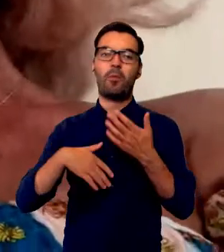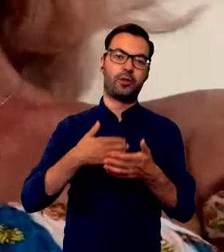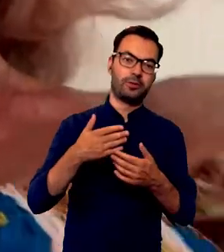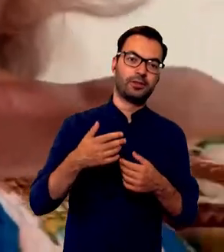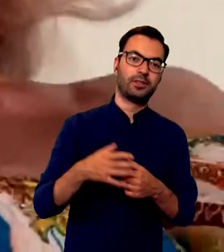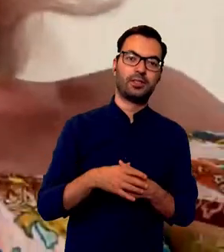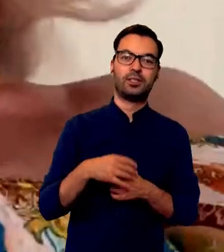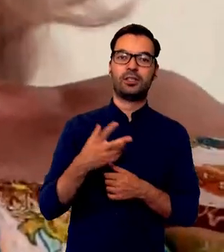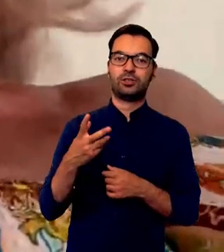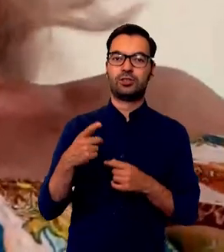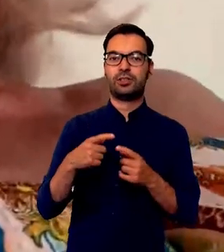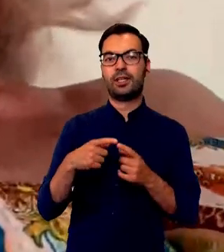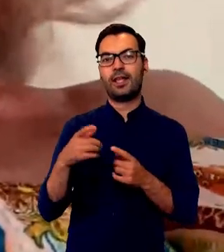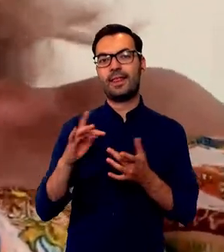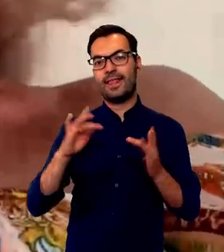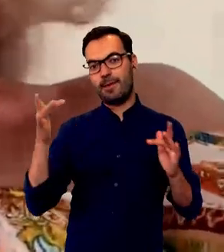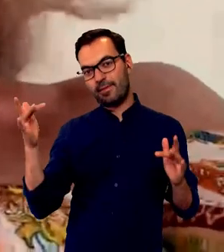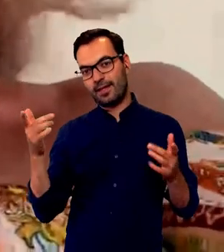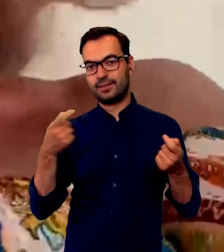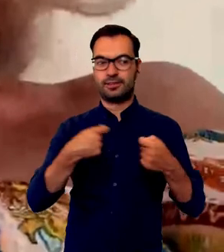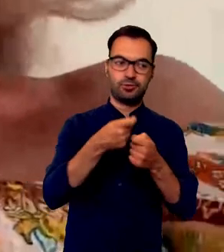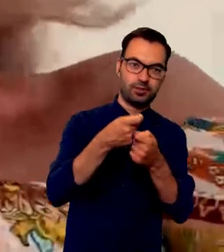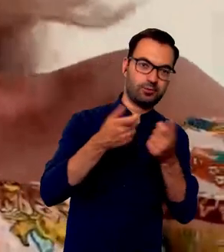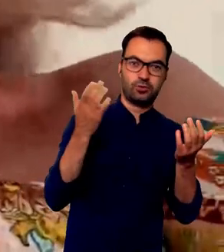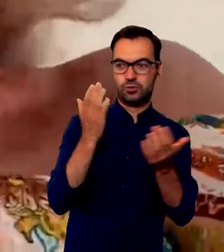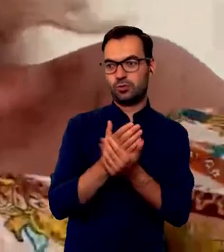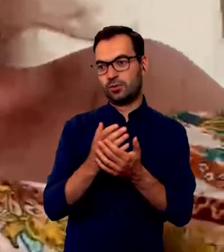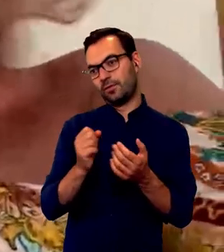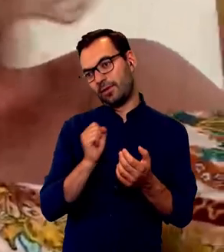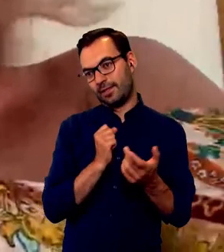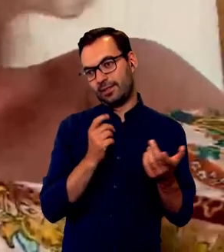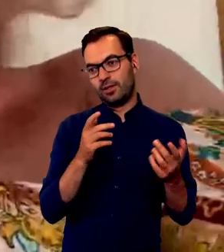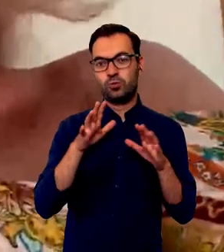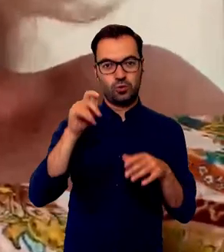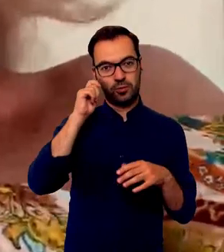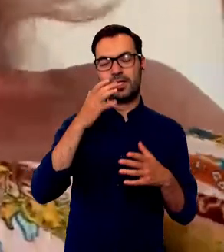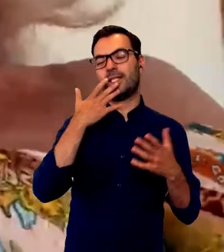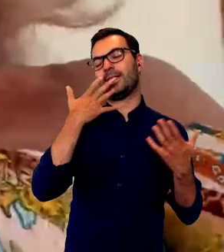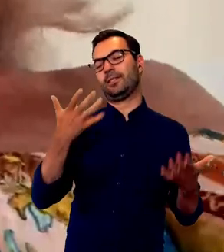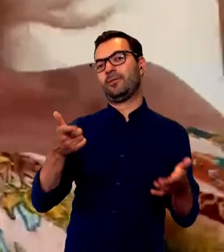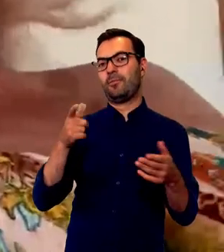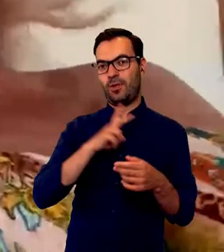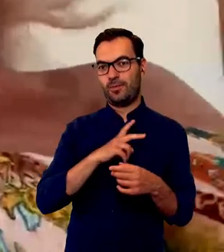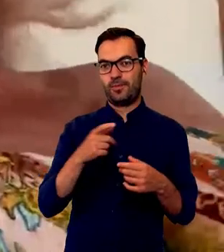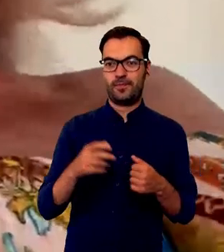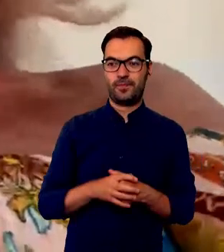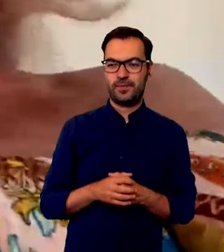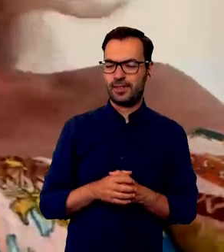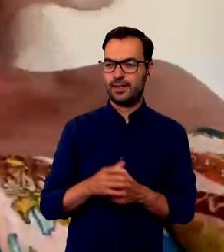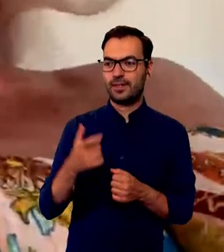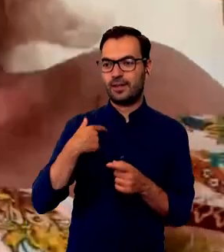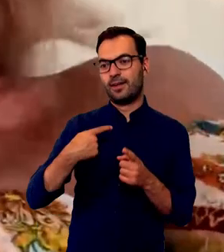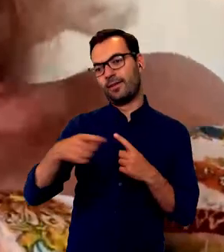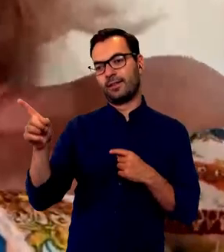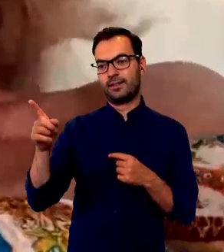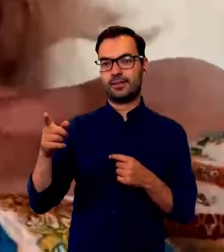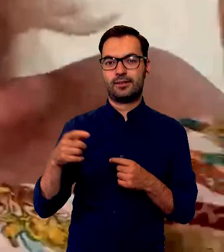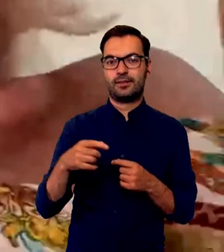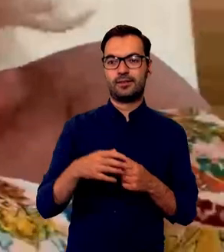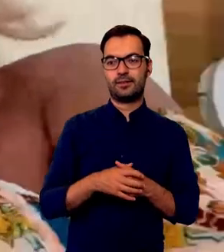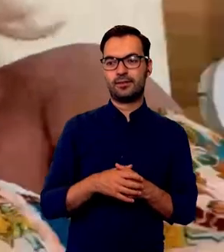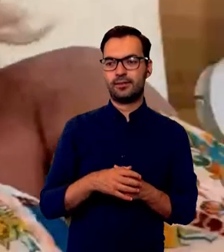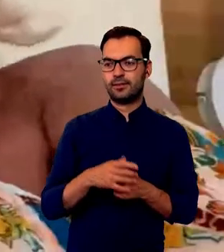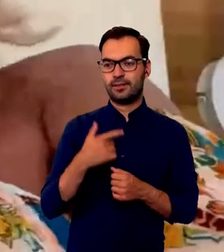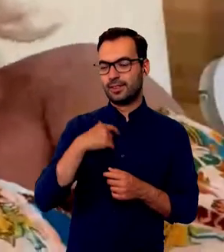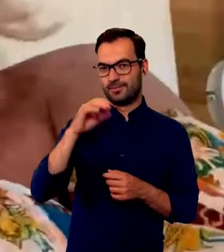przerzuciliśmy 3 diamenty w lewo, 3 diamenty w prawo. Jest fantastycznie i bardzo wiele kobiet chciałoby tak żyć. I byłam wysyłana na zupełnie nie interesowały,